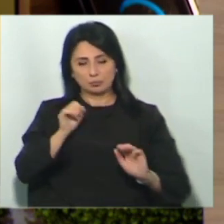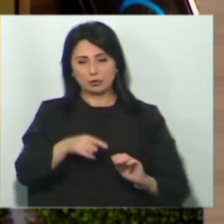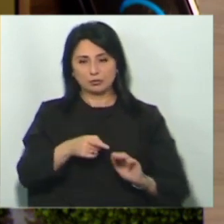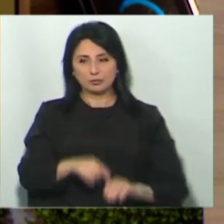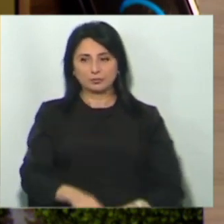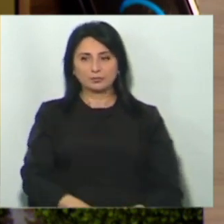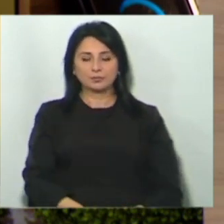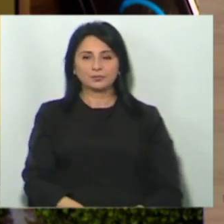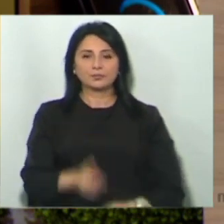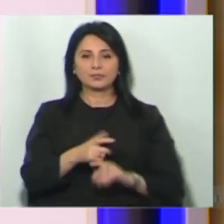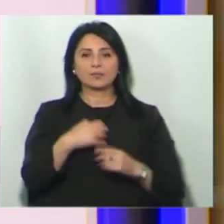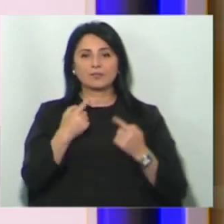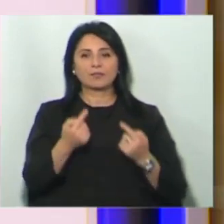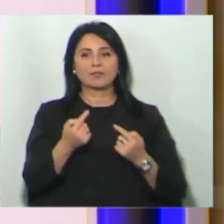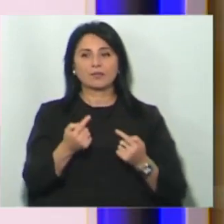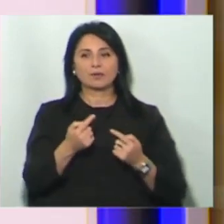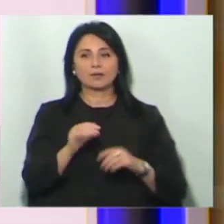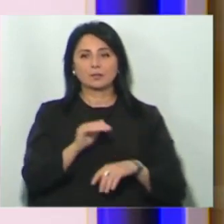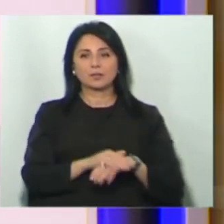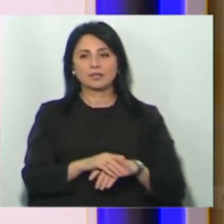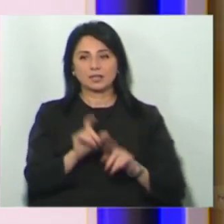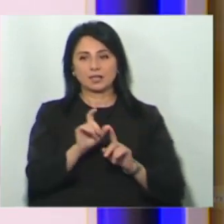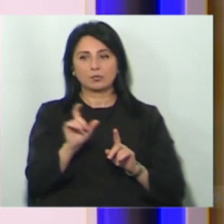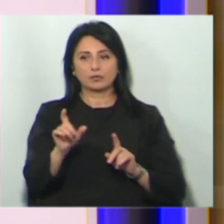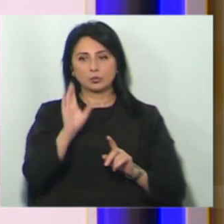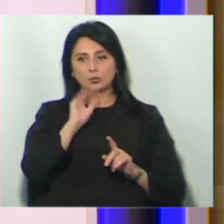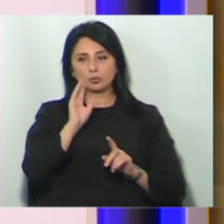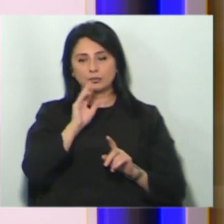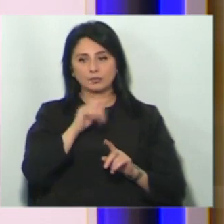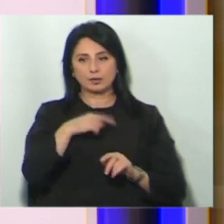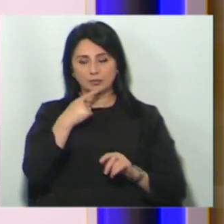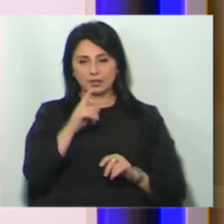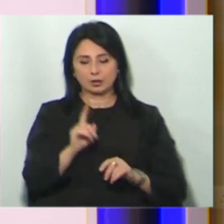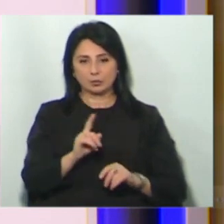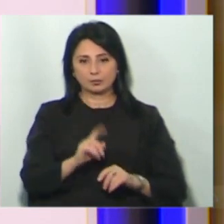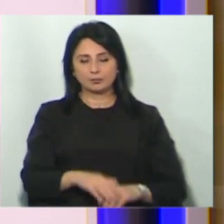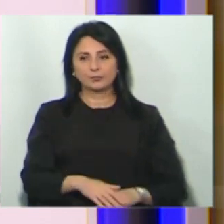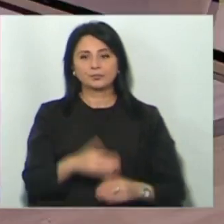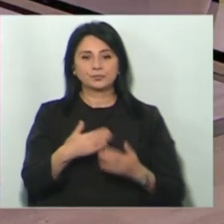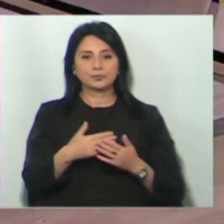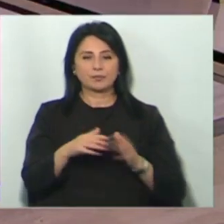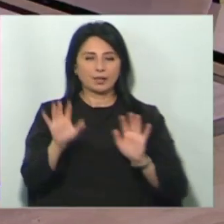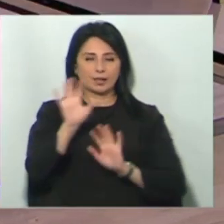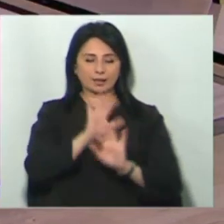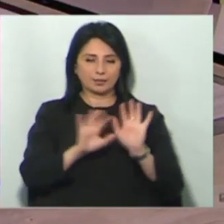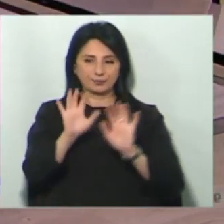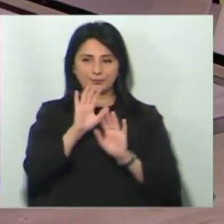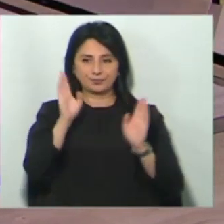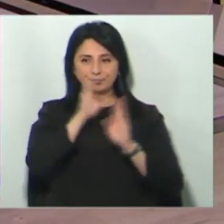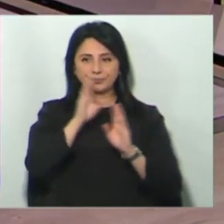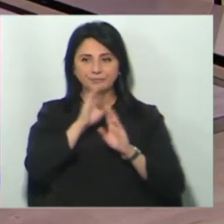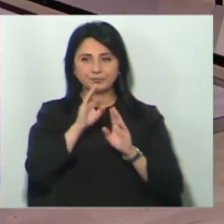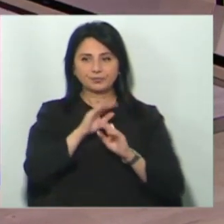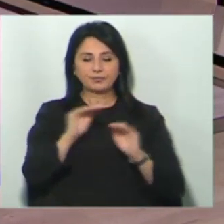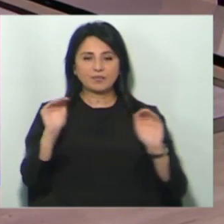ჩვენ კანს. Ძალიან მნიშვნელოვანი ფაქტორი გამოყავით, როდესაც ბრძანეთ, რომ ვთქვათ ნისლიან ამინდში